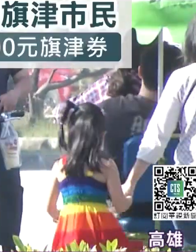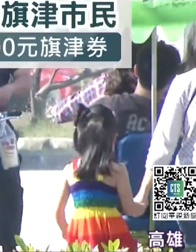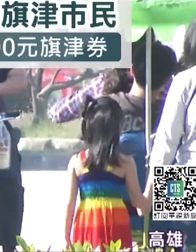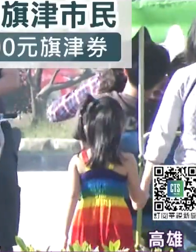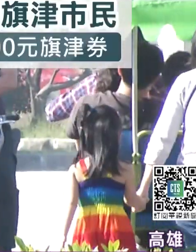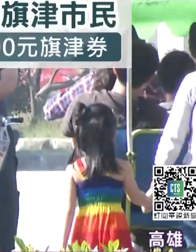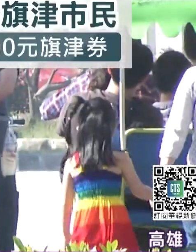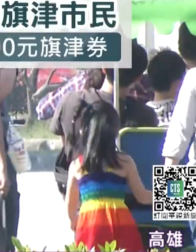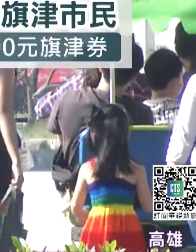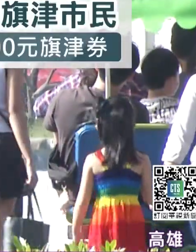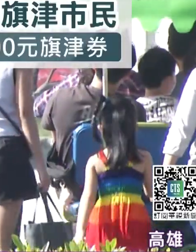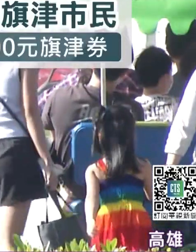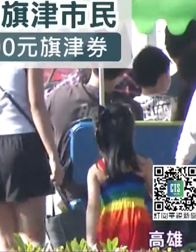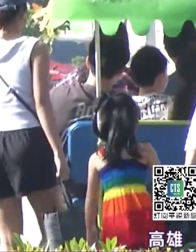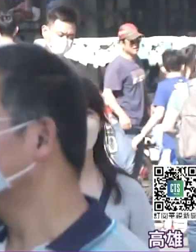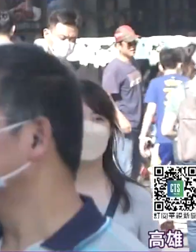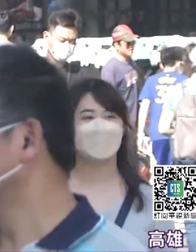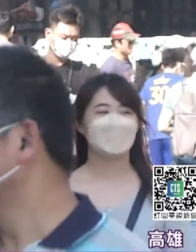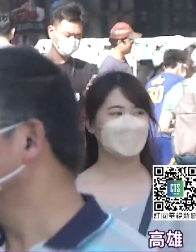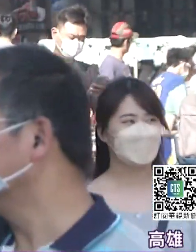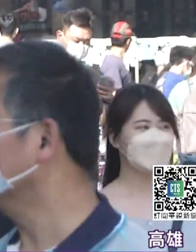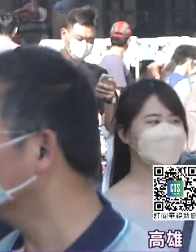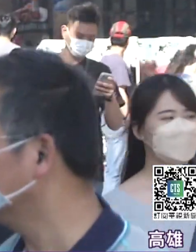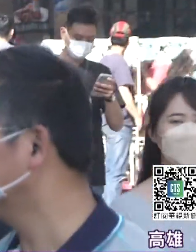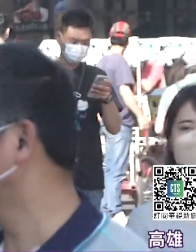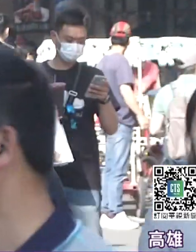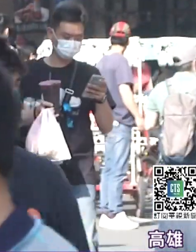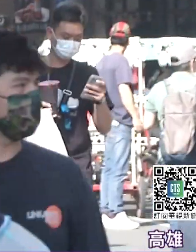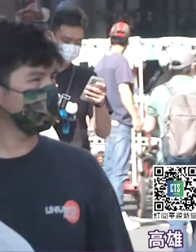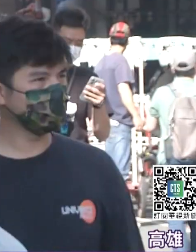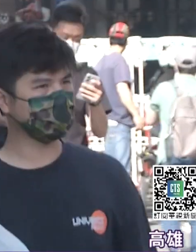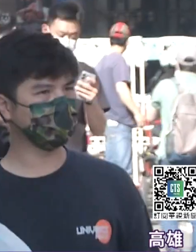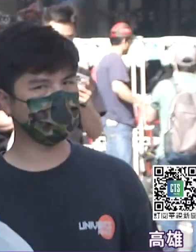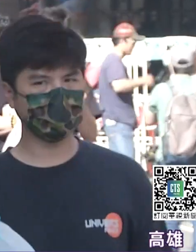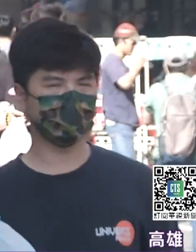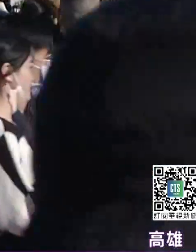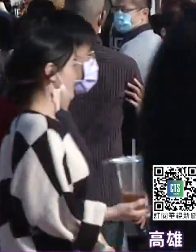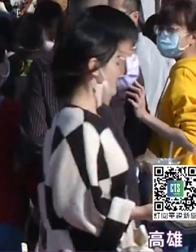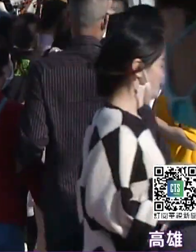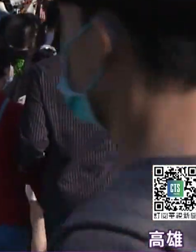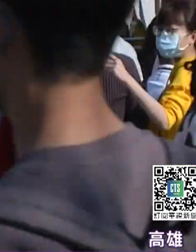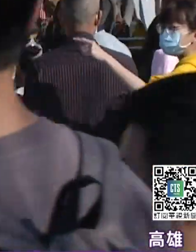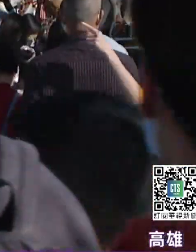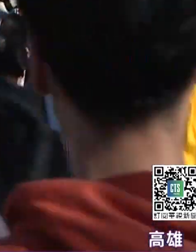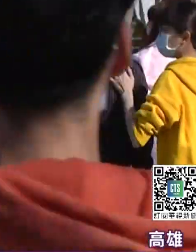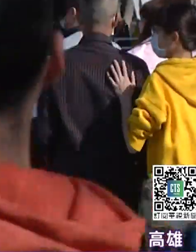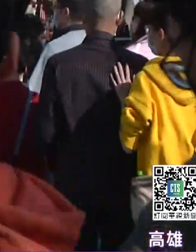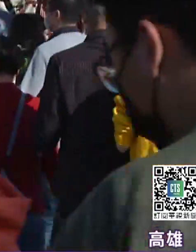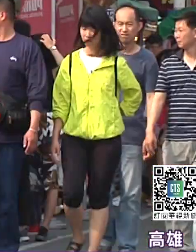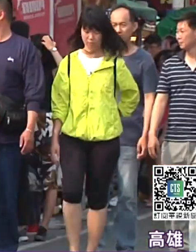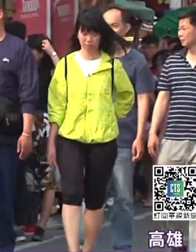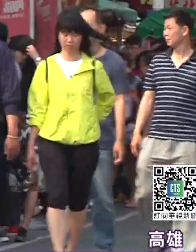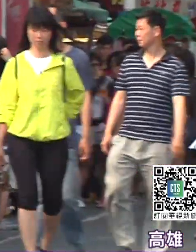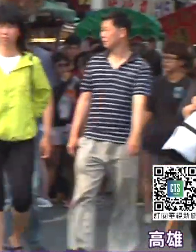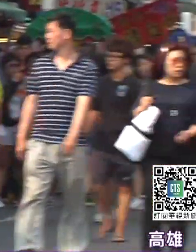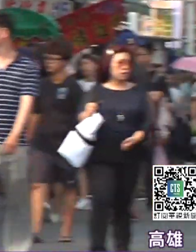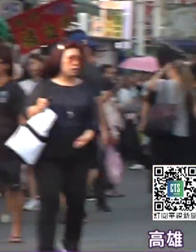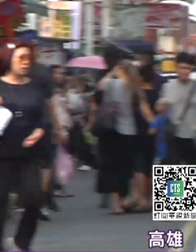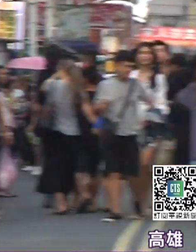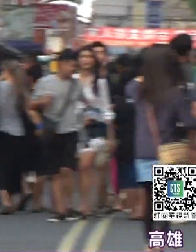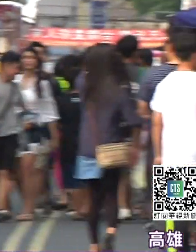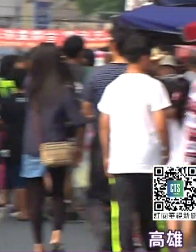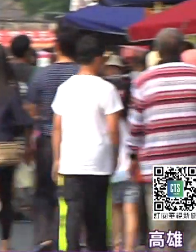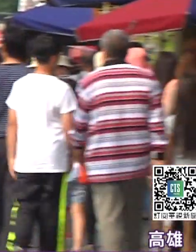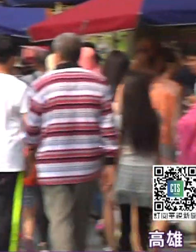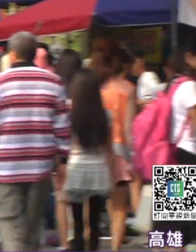券，从3月到4月周周推活动，搭渡轮来住宿或是搭游览车来，也都能领取100到200元